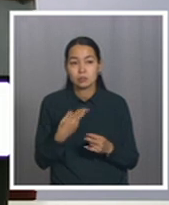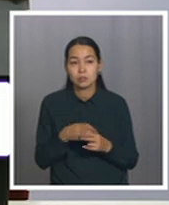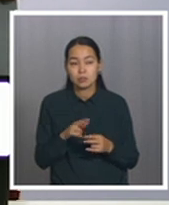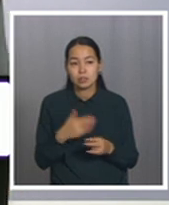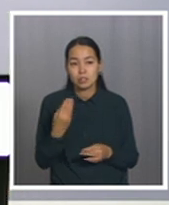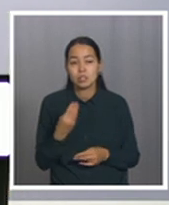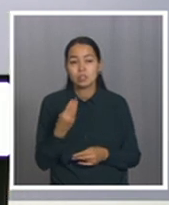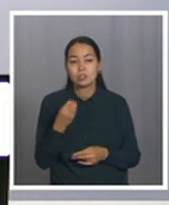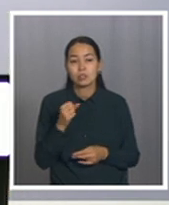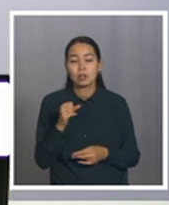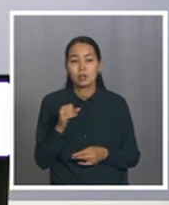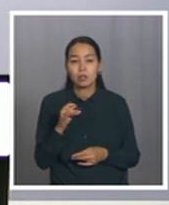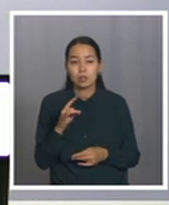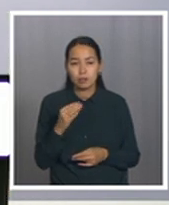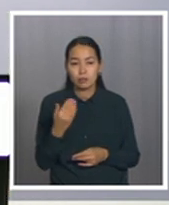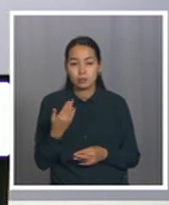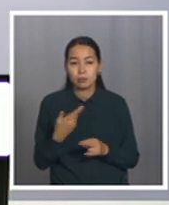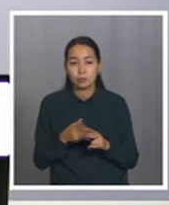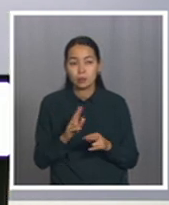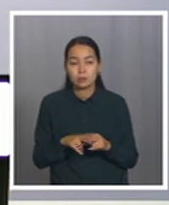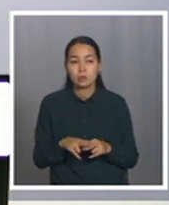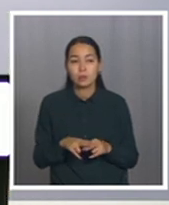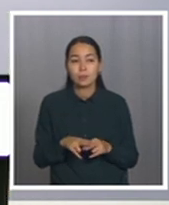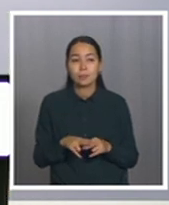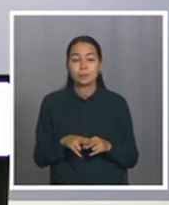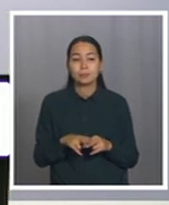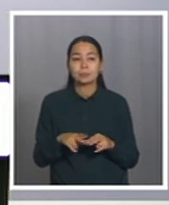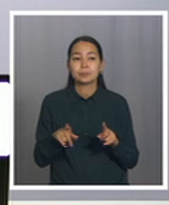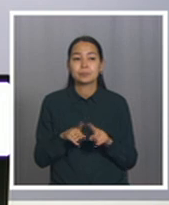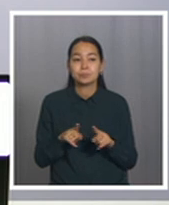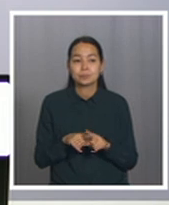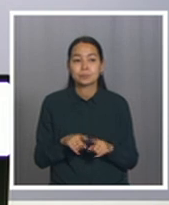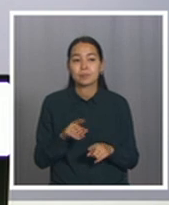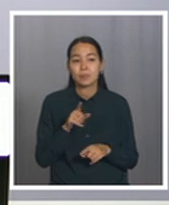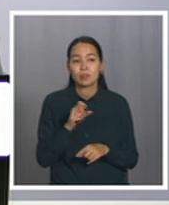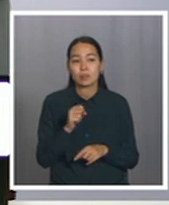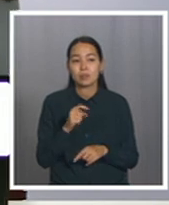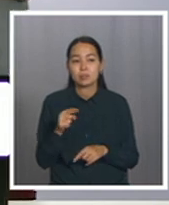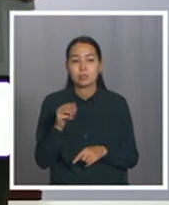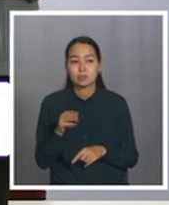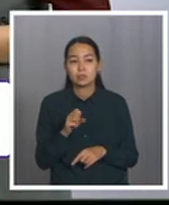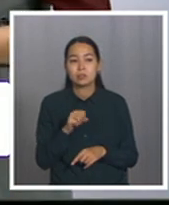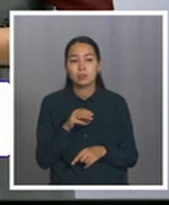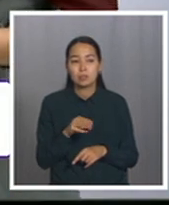бойынша ДНК молекуласындағы аденин саны тиминге, гуанин саны цитозинге тән.